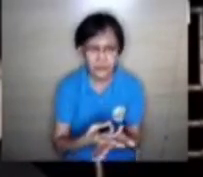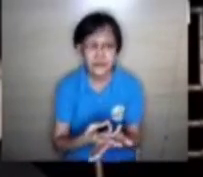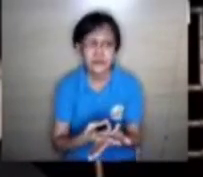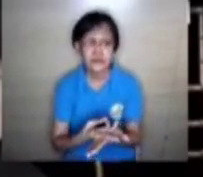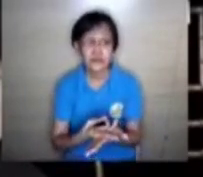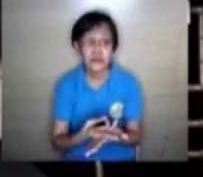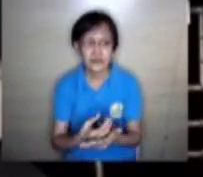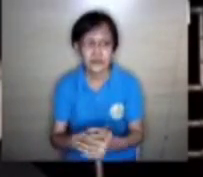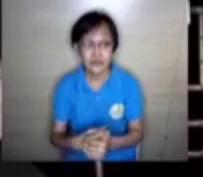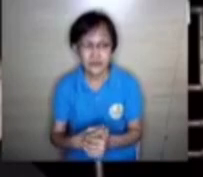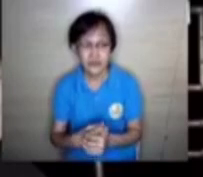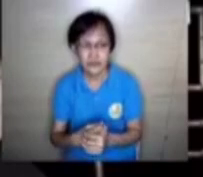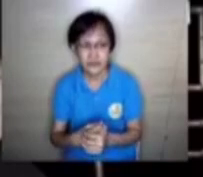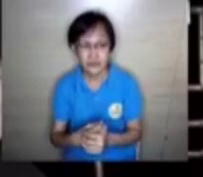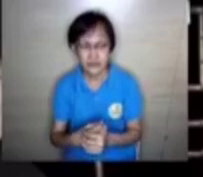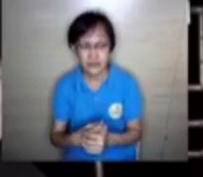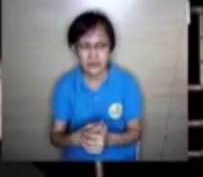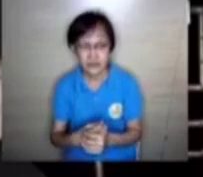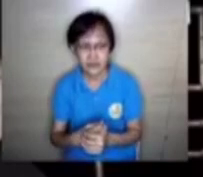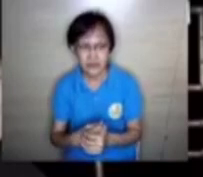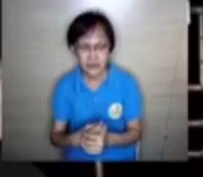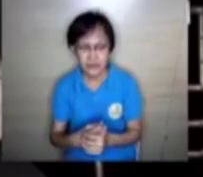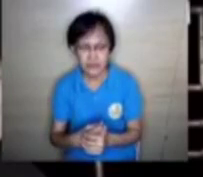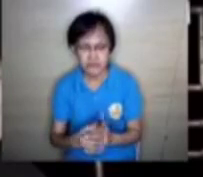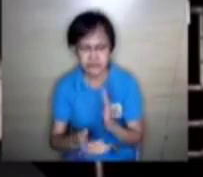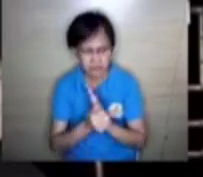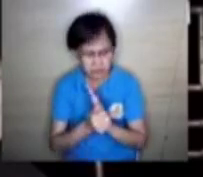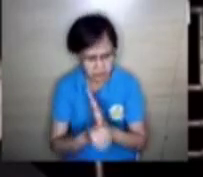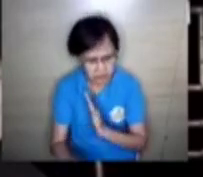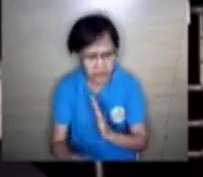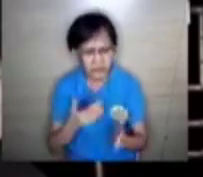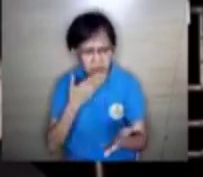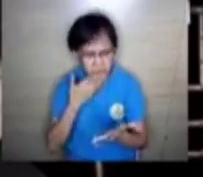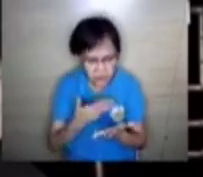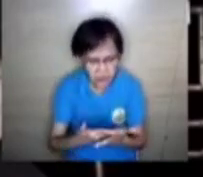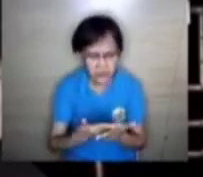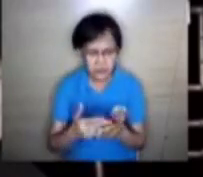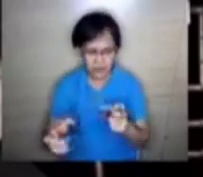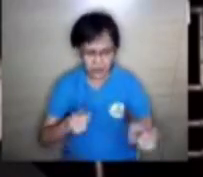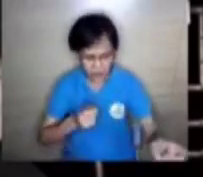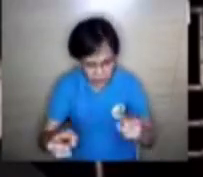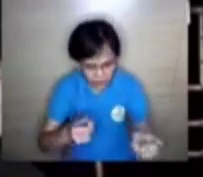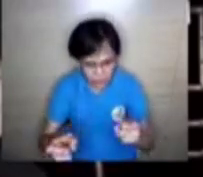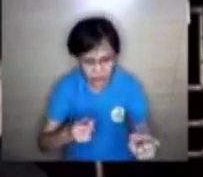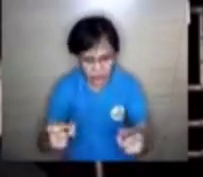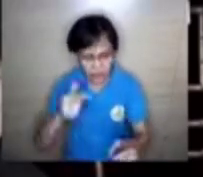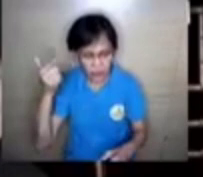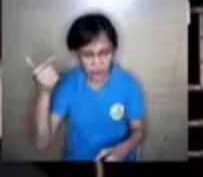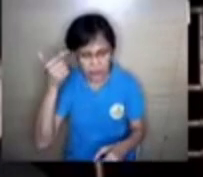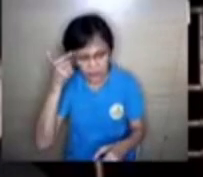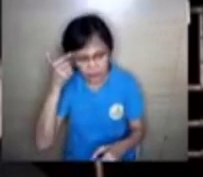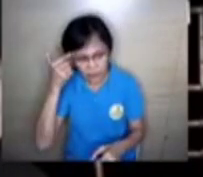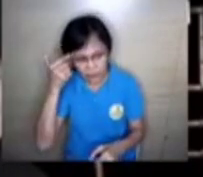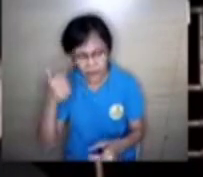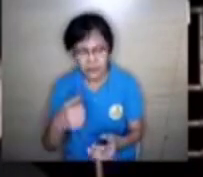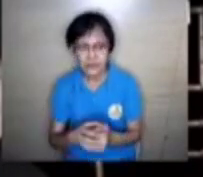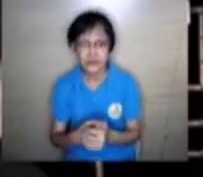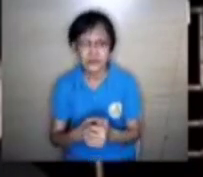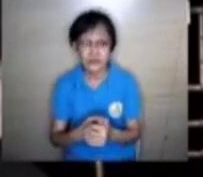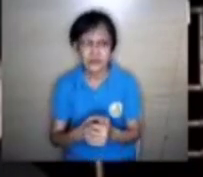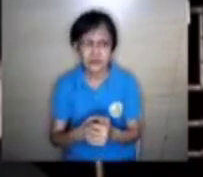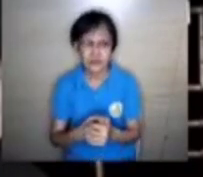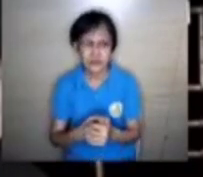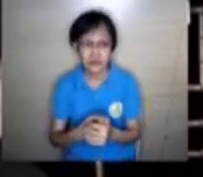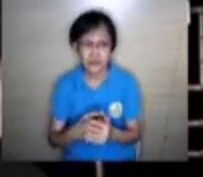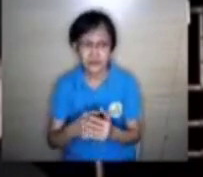nating aspeto ng mabuti at mahusay na pamamahala, yung good governance kung tawagin, yung pagtutol natin sa